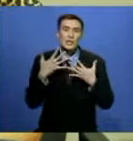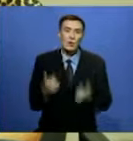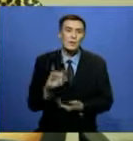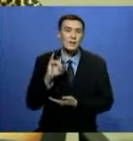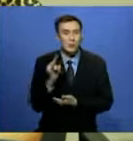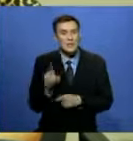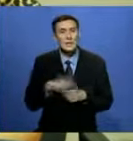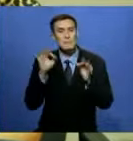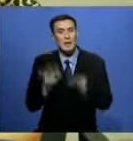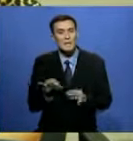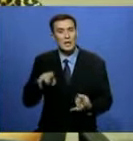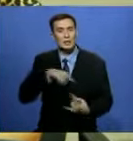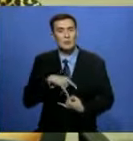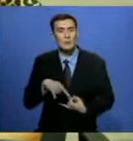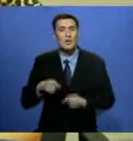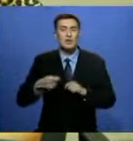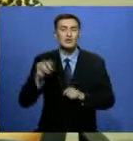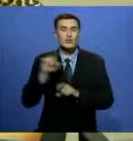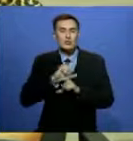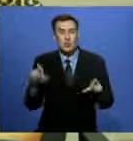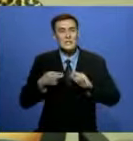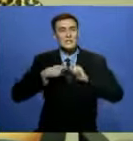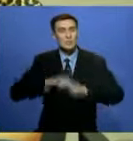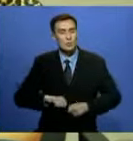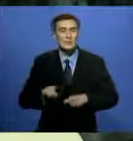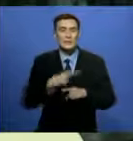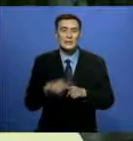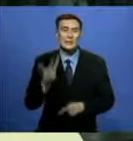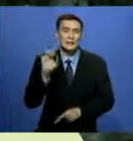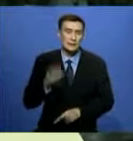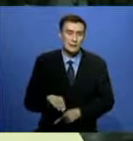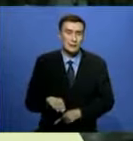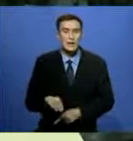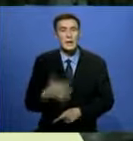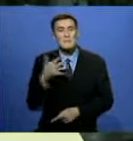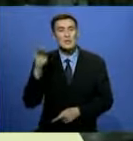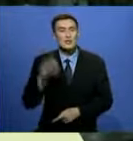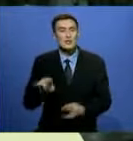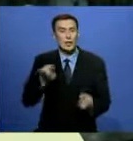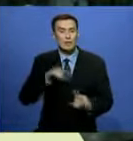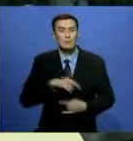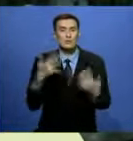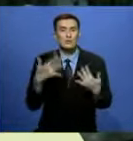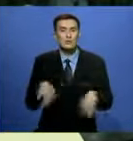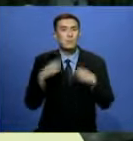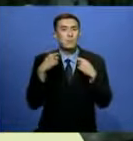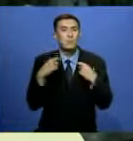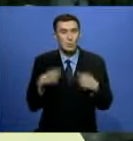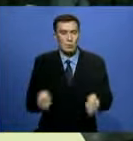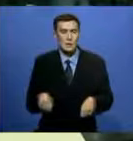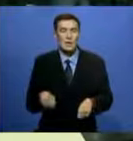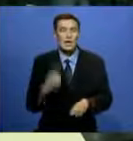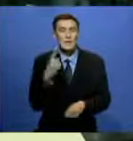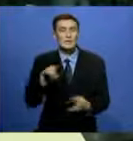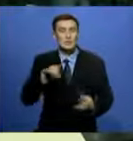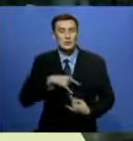ребенок, правильно носит костюм, ходит из школы застегнутым или нет. Первые 5000 нано-костюмов уже нашли своих хозяев. Один